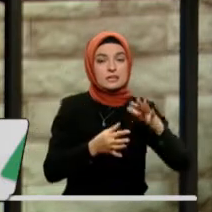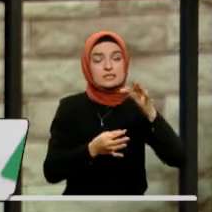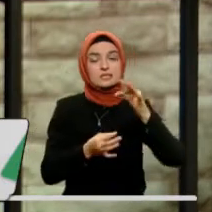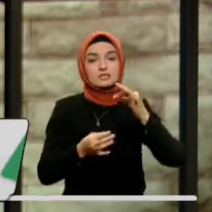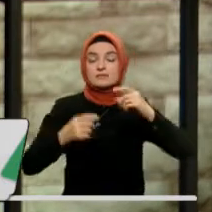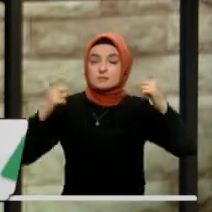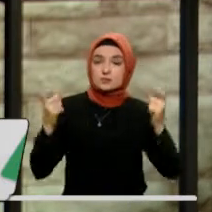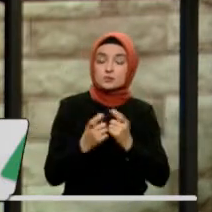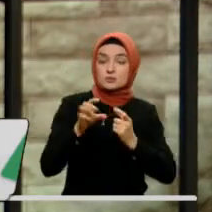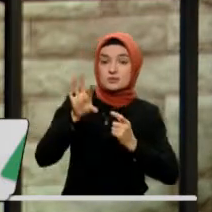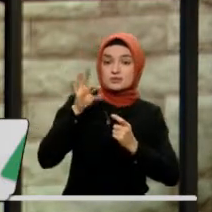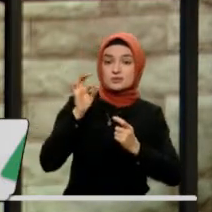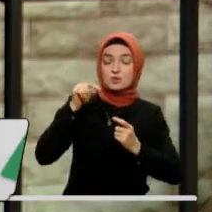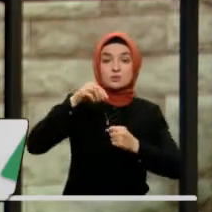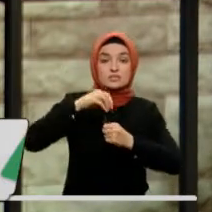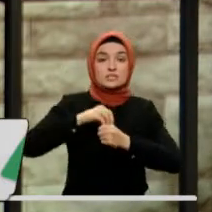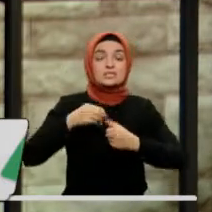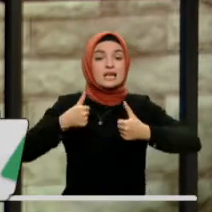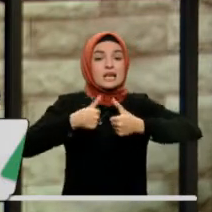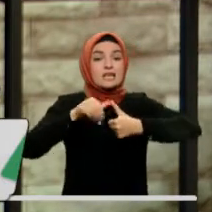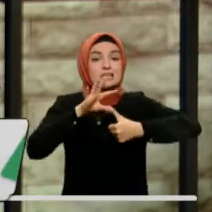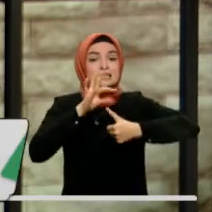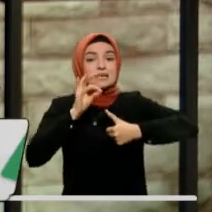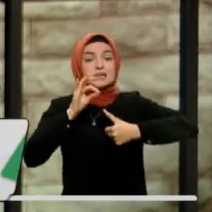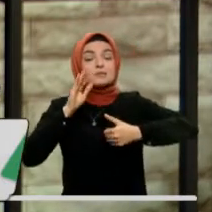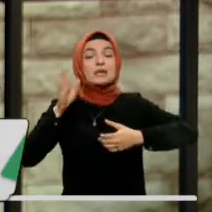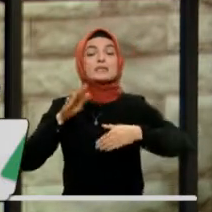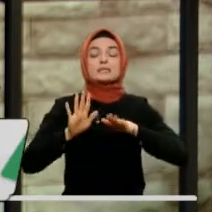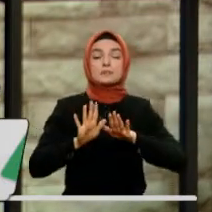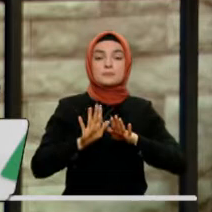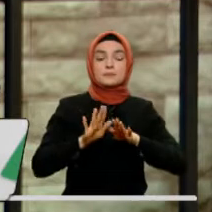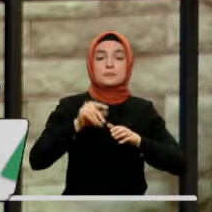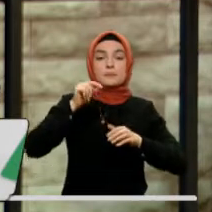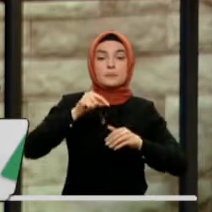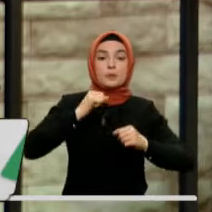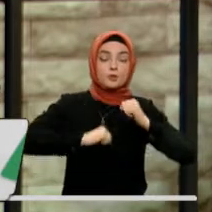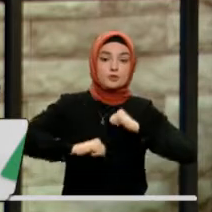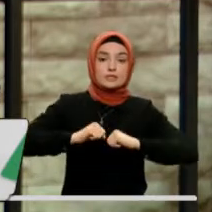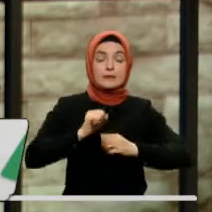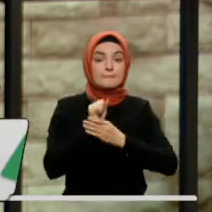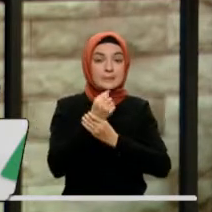grubundan seçiyorsun. Onun için ilk önce eş seçmeye gitme üniversiteye yavrum. Üniversiteyi mesleğini